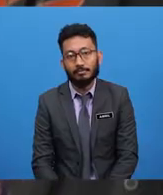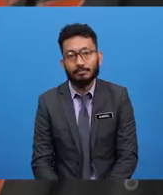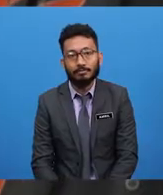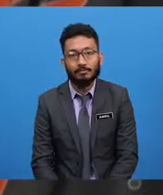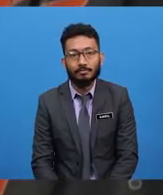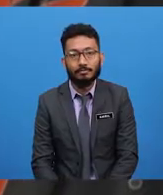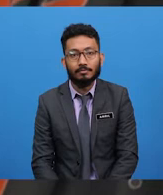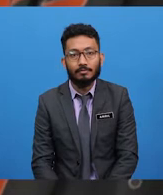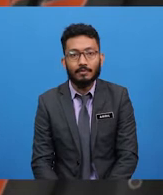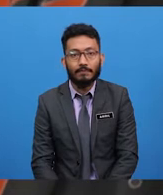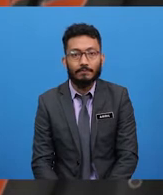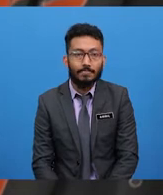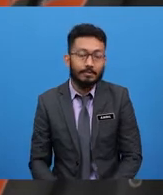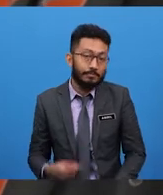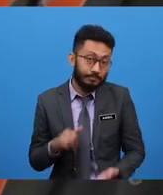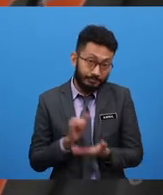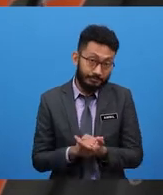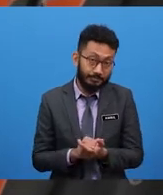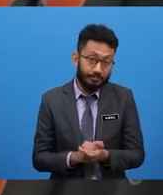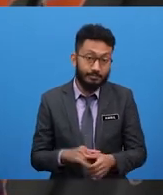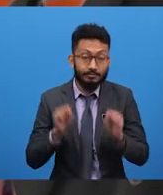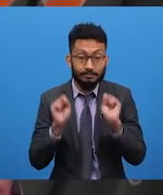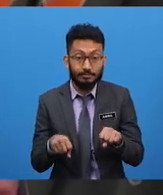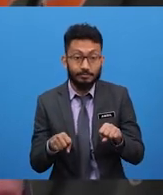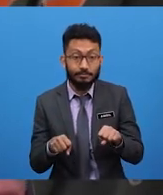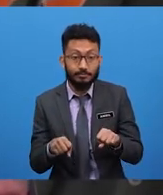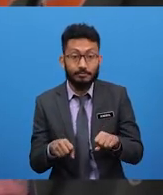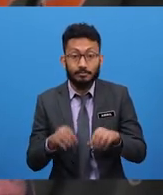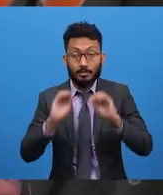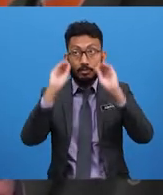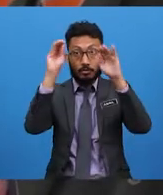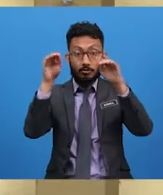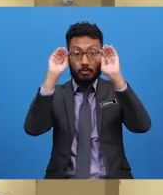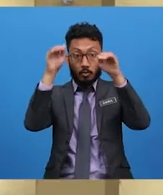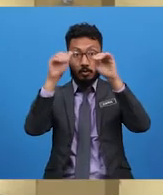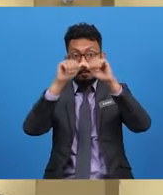Okay, selepas siap, kita akan jemurkan di ampayan sehingga kering.